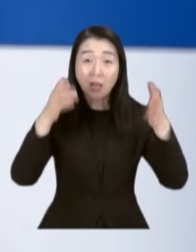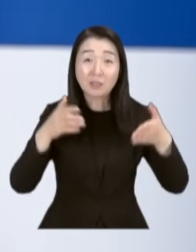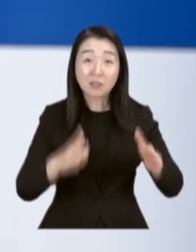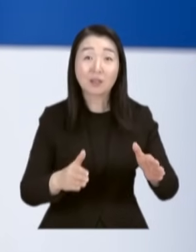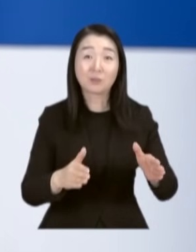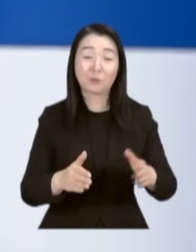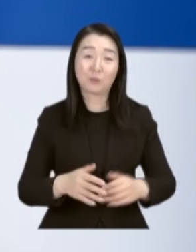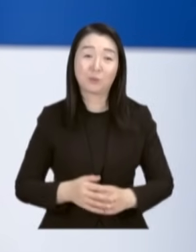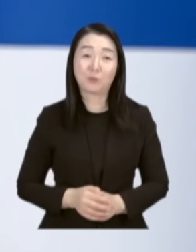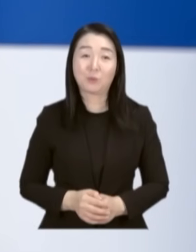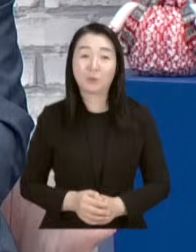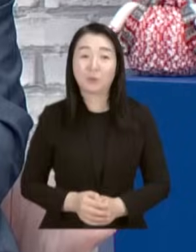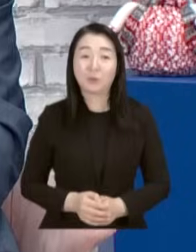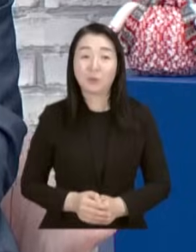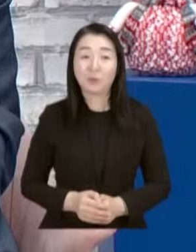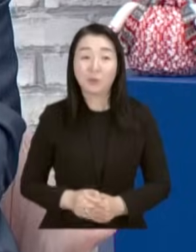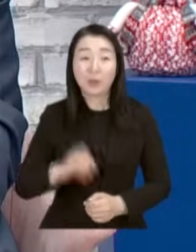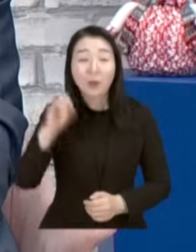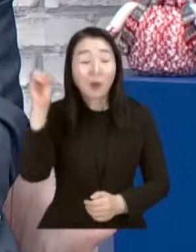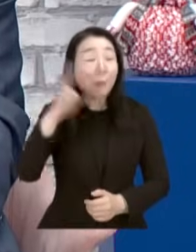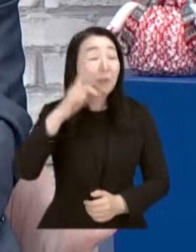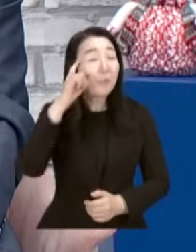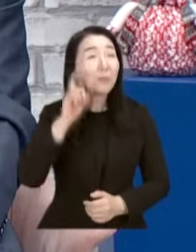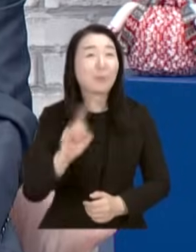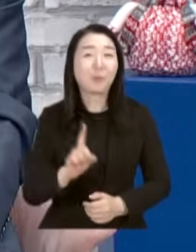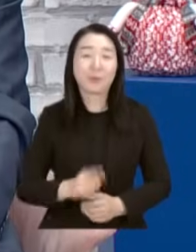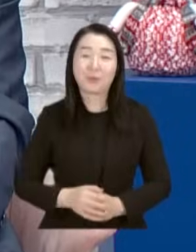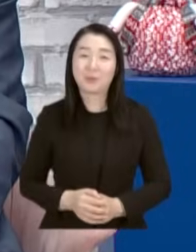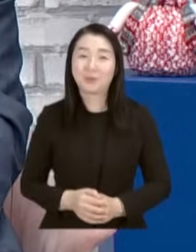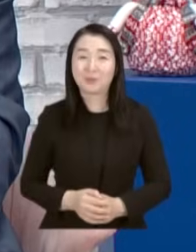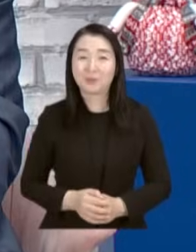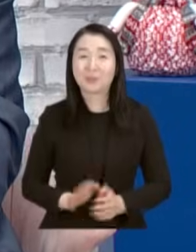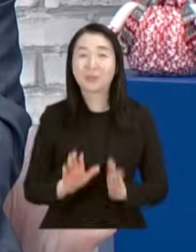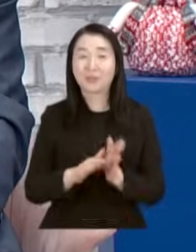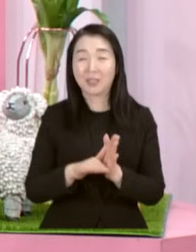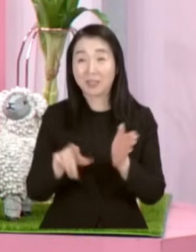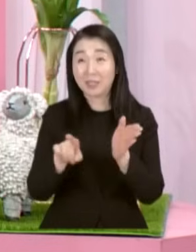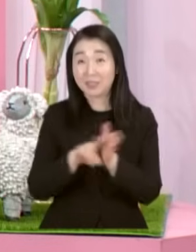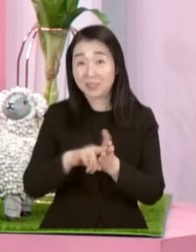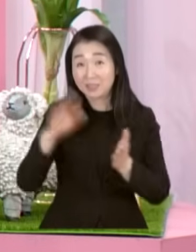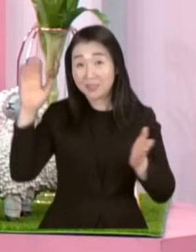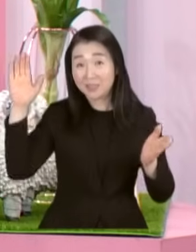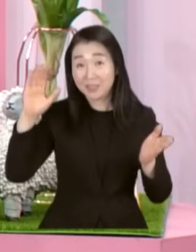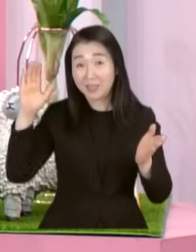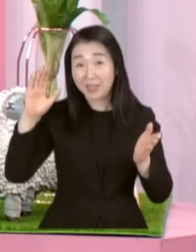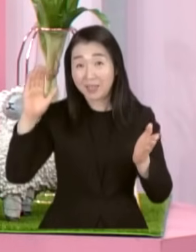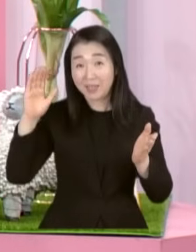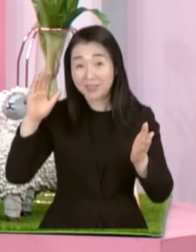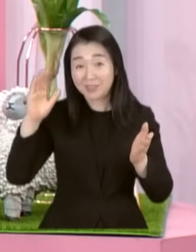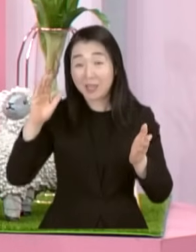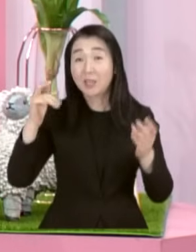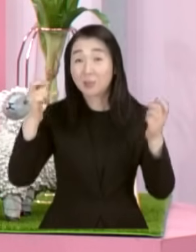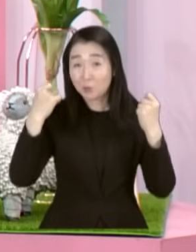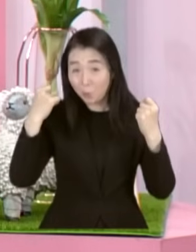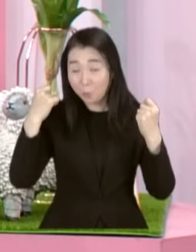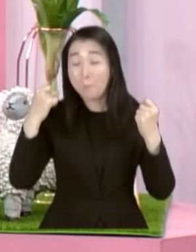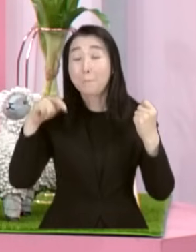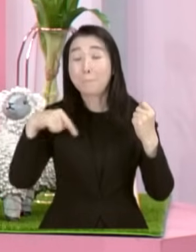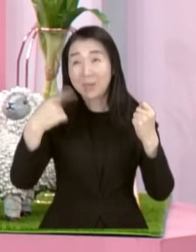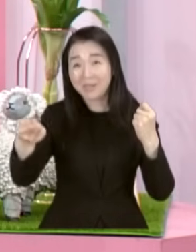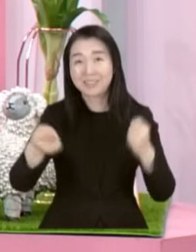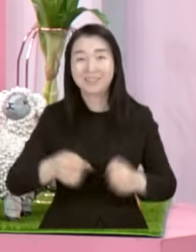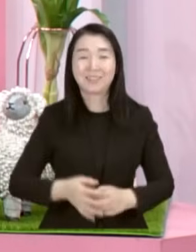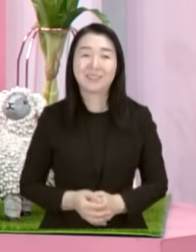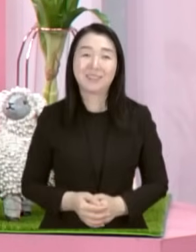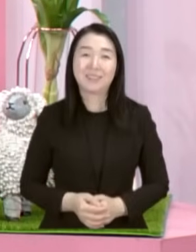갑자기 그 저기 무슨 아. 일이 있으셨대요? 예. 그때는 네. 제가 신학생 시절이잖아 아 신학생 졸업했구나 네.